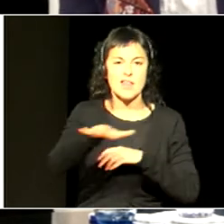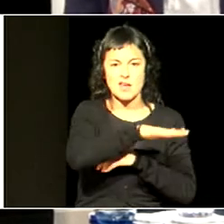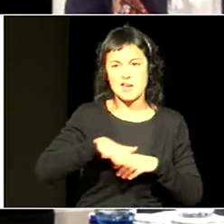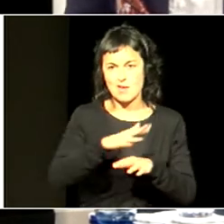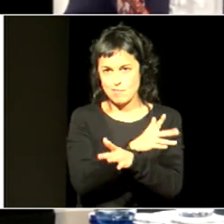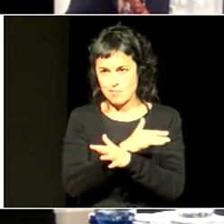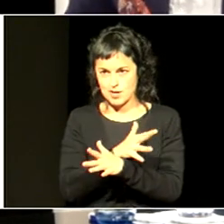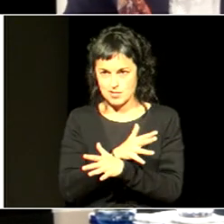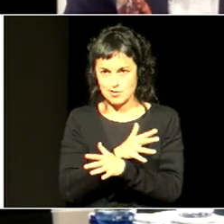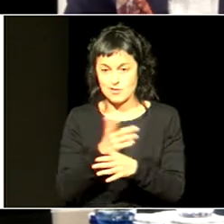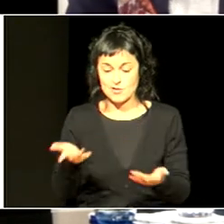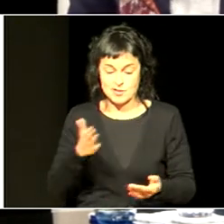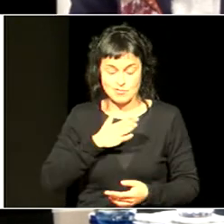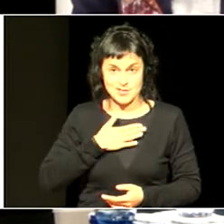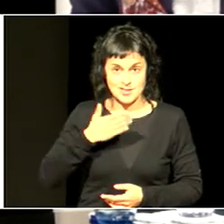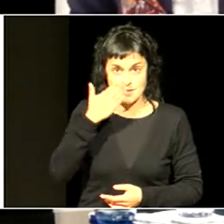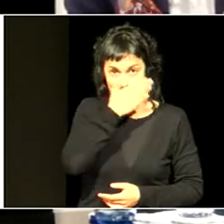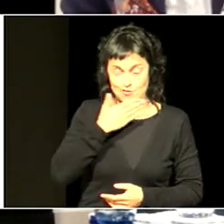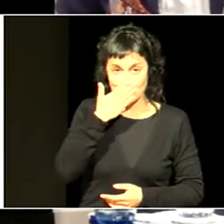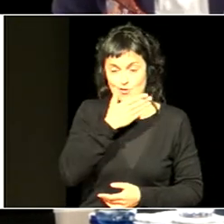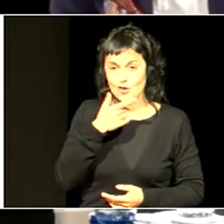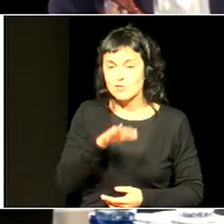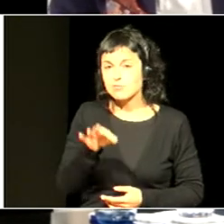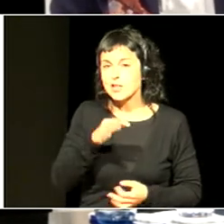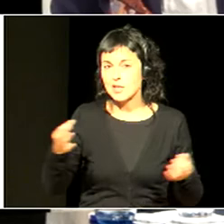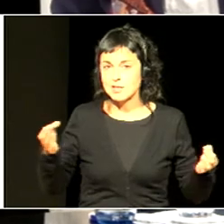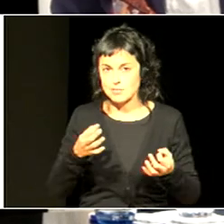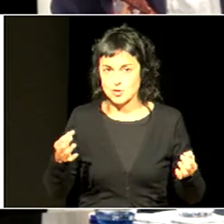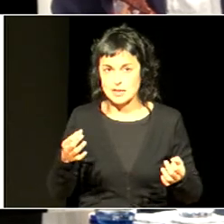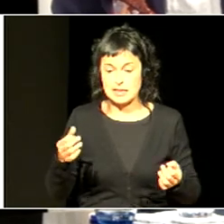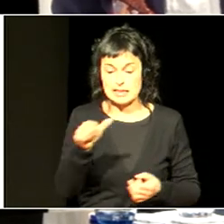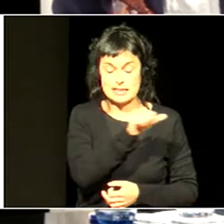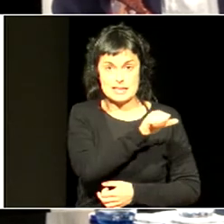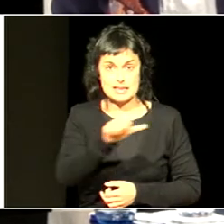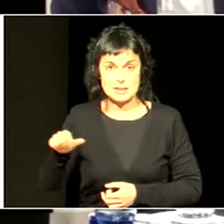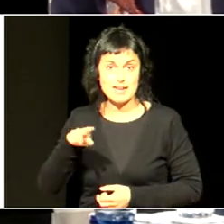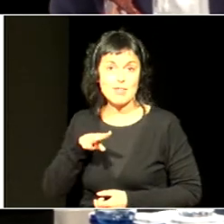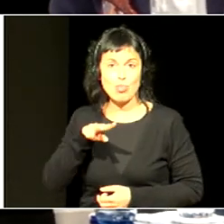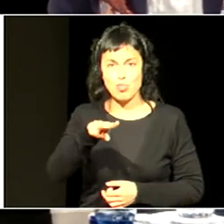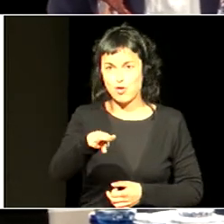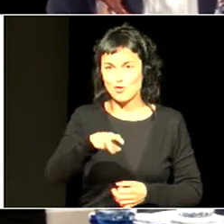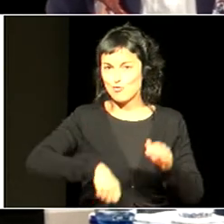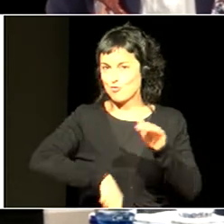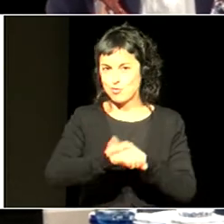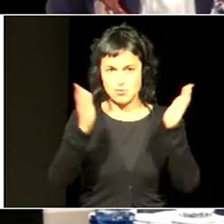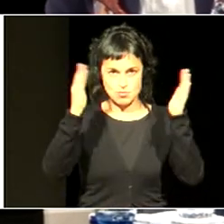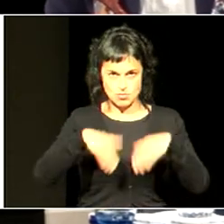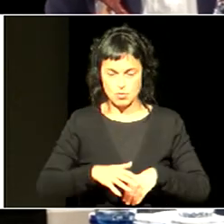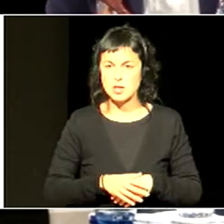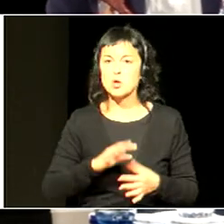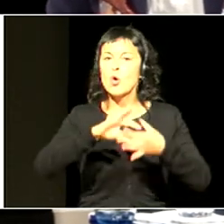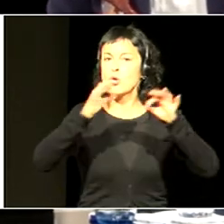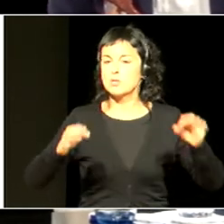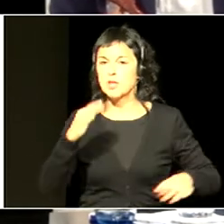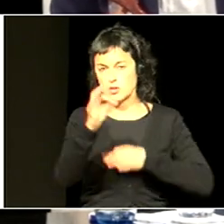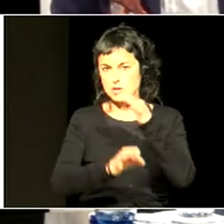gure eskolan, azkenean erabaki zen, astean bitan futbolik gabeko eguna da, olimpiadak antolatu dira, hirugarren